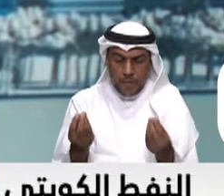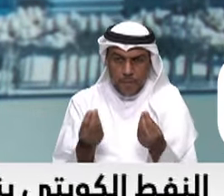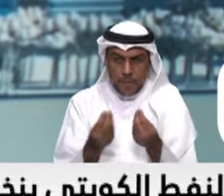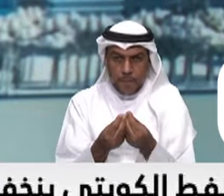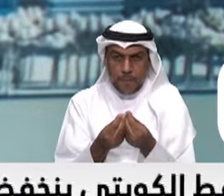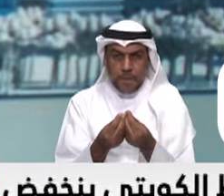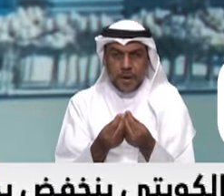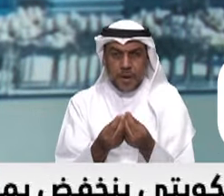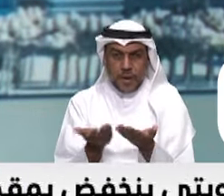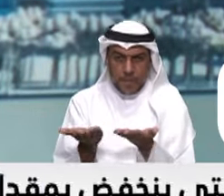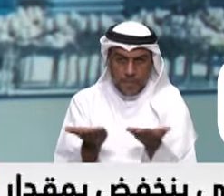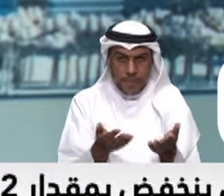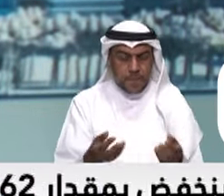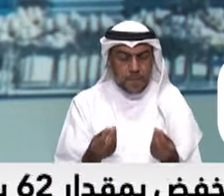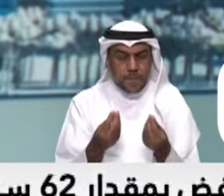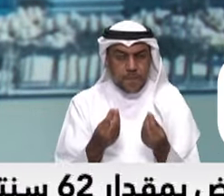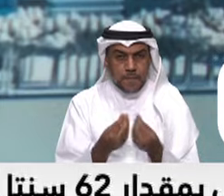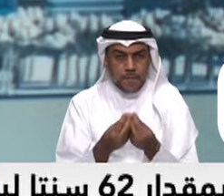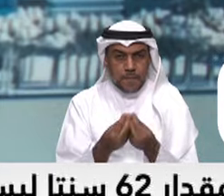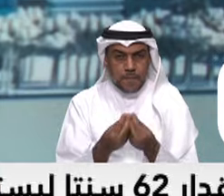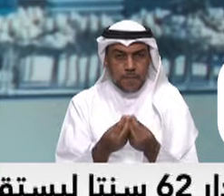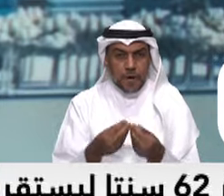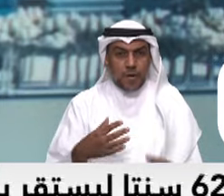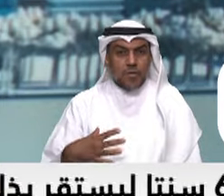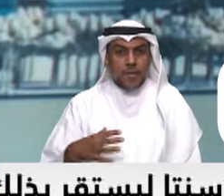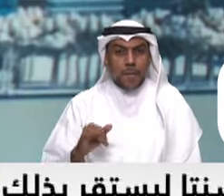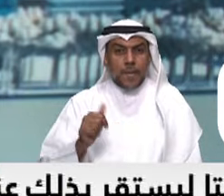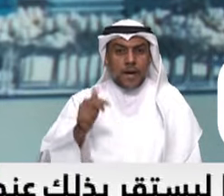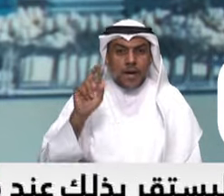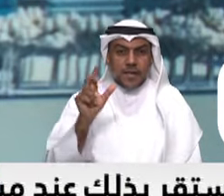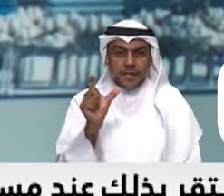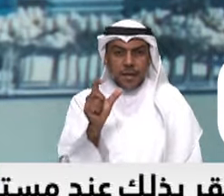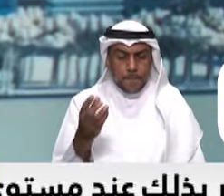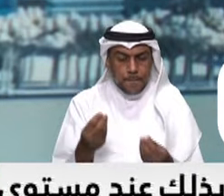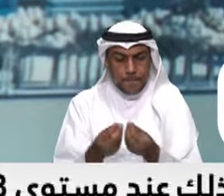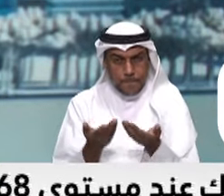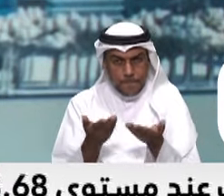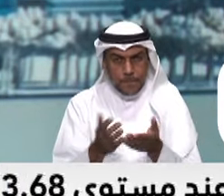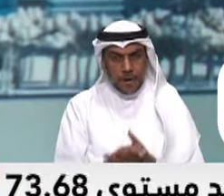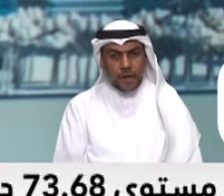الخارجية بديوان سمو ولي العهد مازن عيسى العيسى